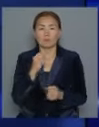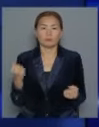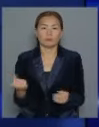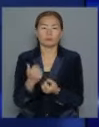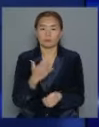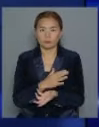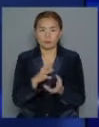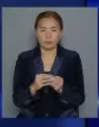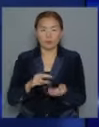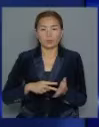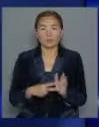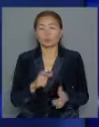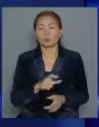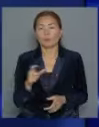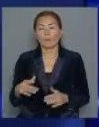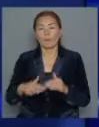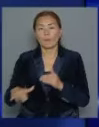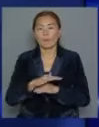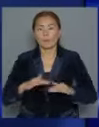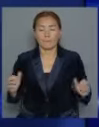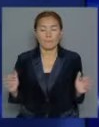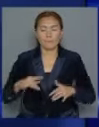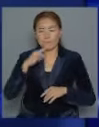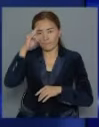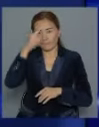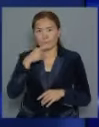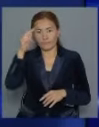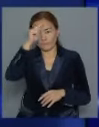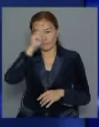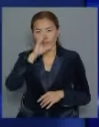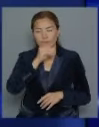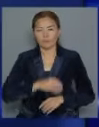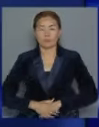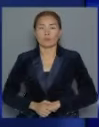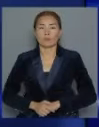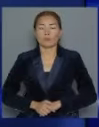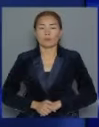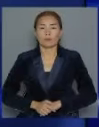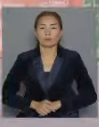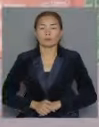болды. Жоба аясында тұрғындар аулада бас қосып, қазақ тілін меңгеруге мүмкіндік алады.